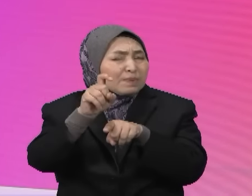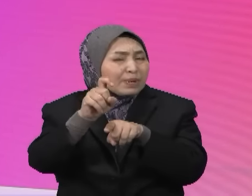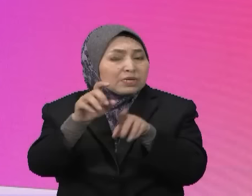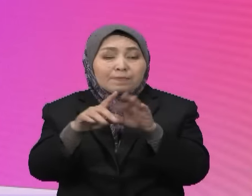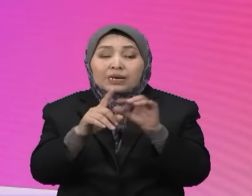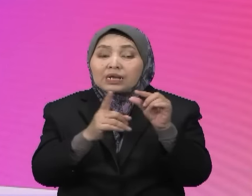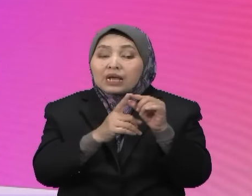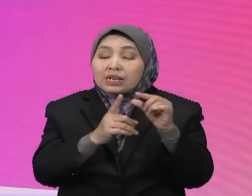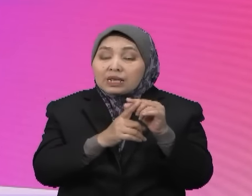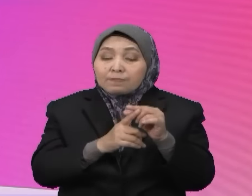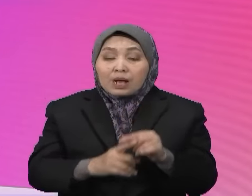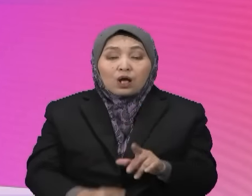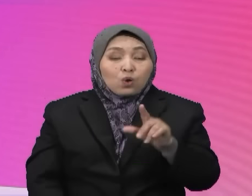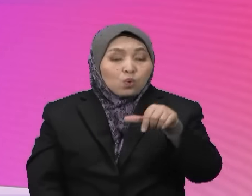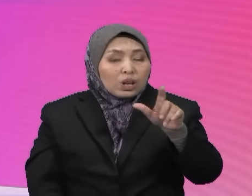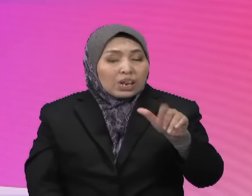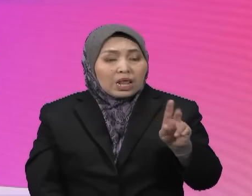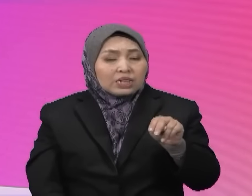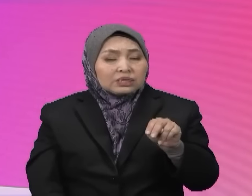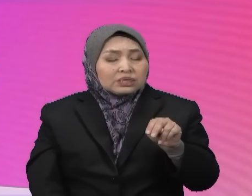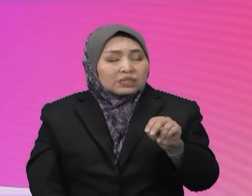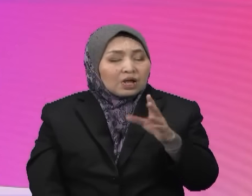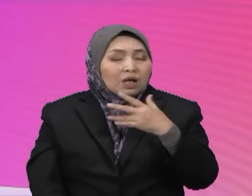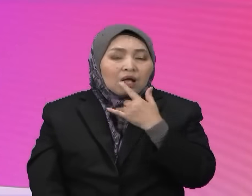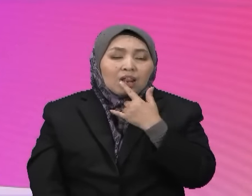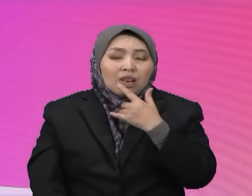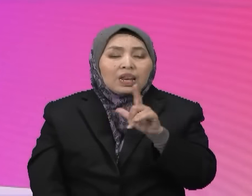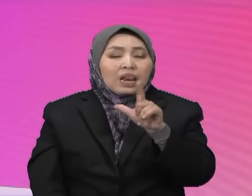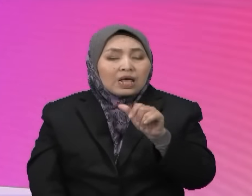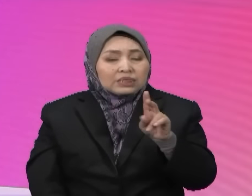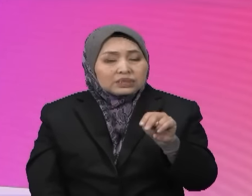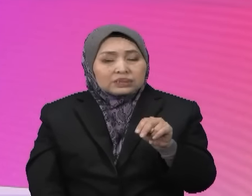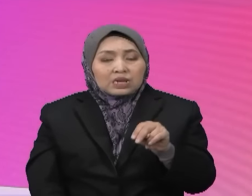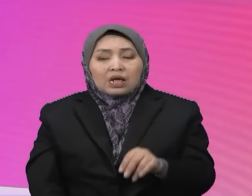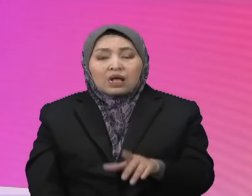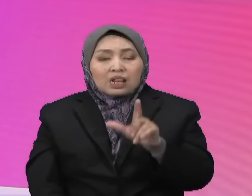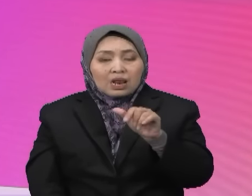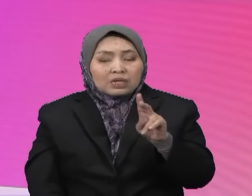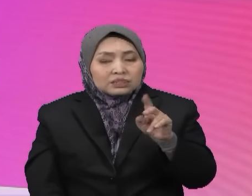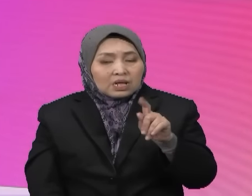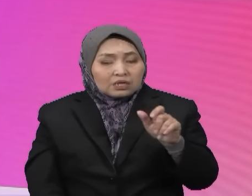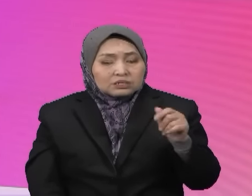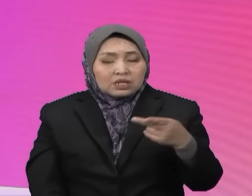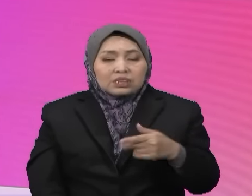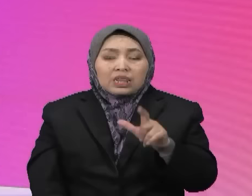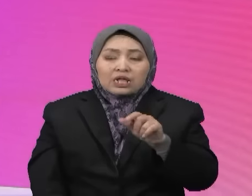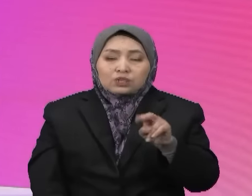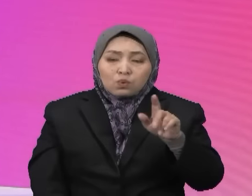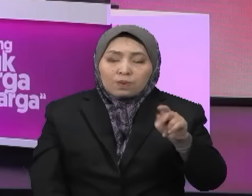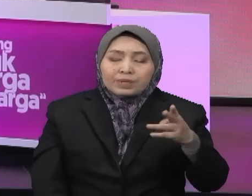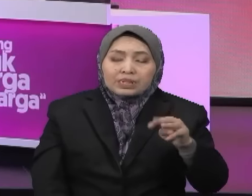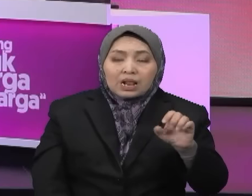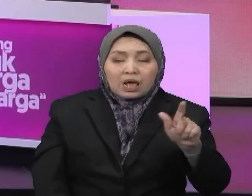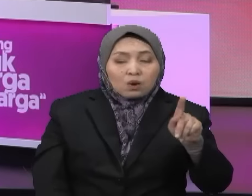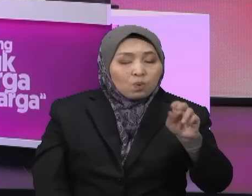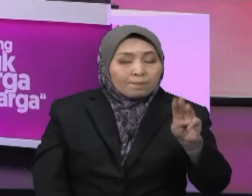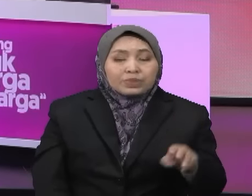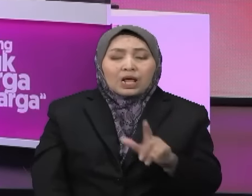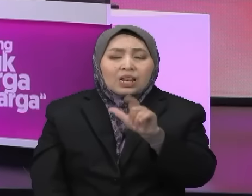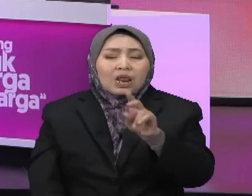kalimah kullan apa tu dia? Lan nu'min lakum. La ta'tadhiru. Lan nu'min lakum.